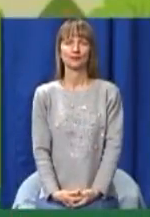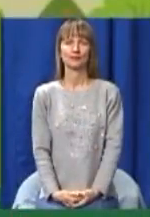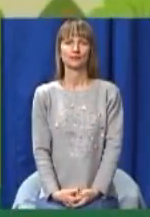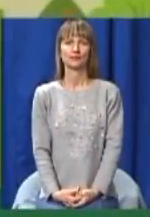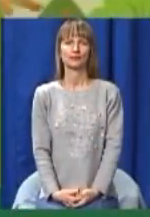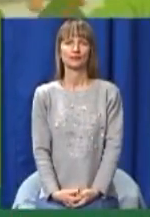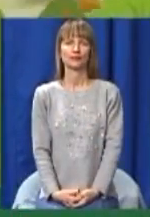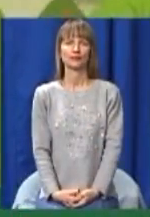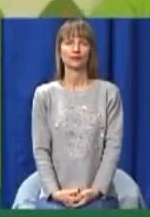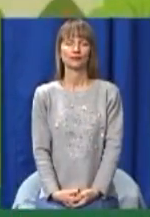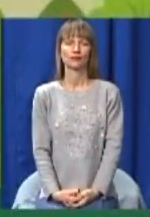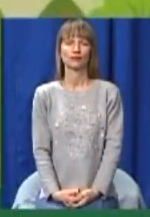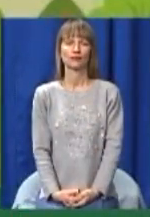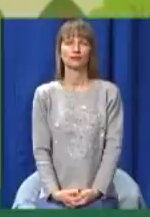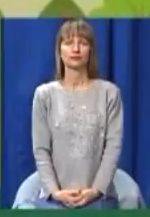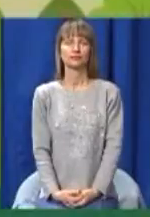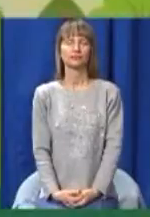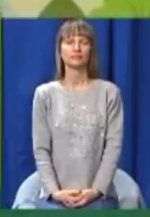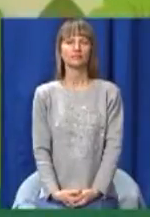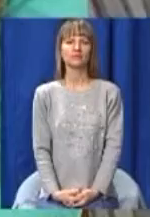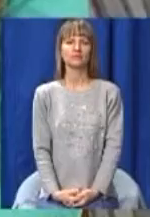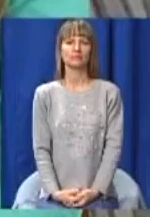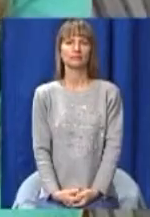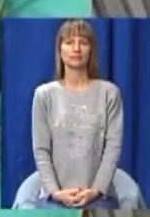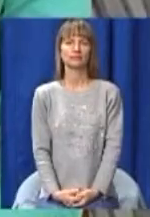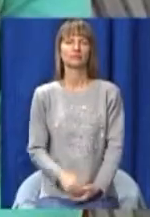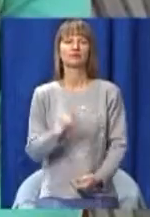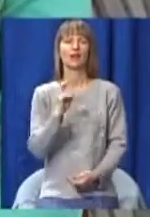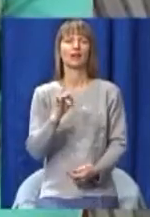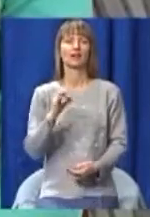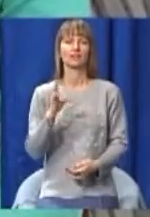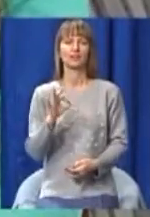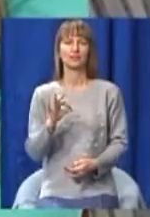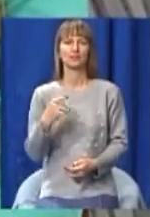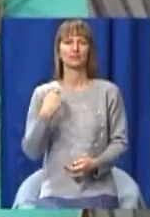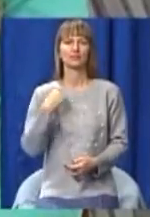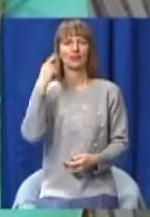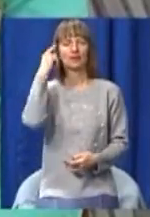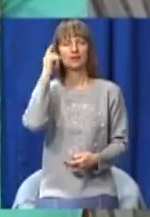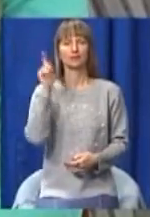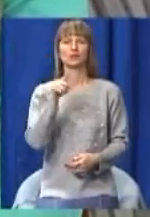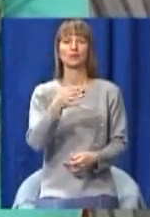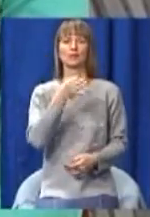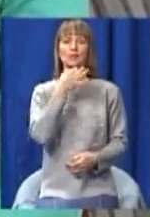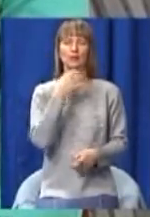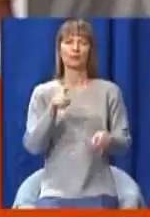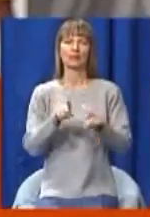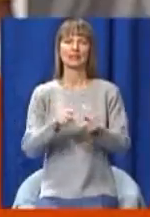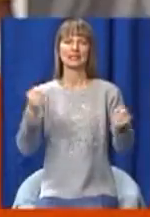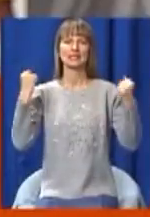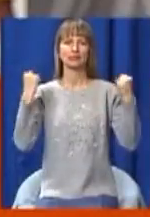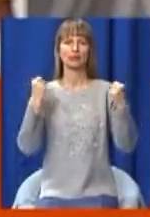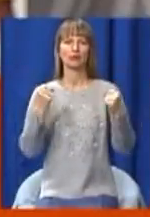Каринко, Я знаю, що тобі подобається такий вид спорту,